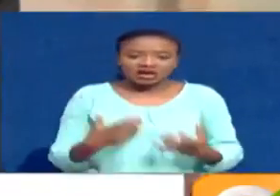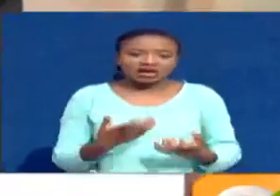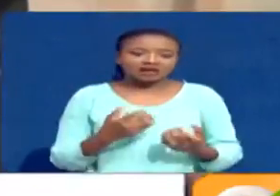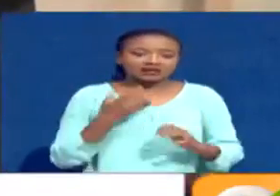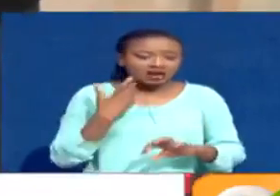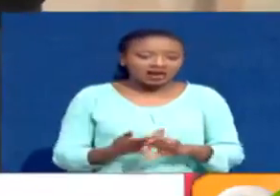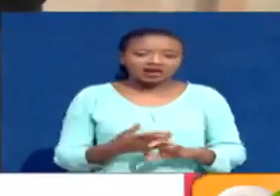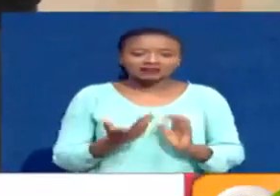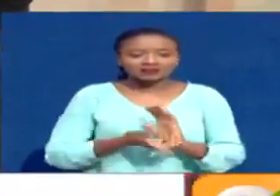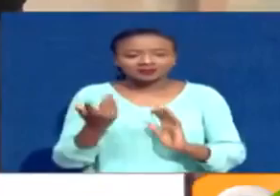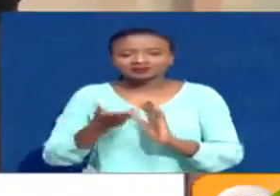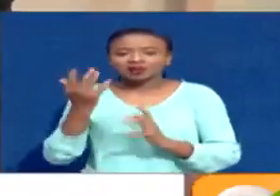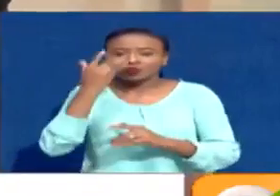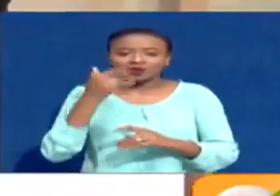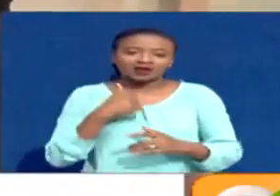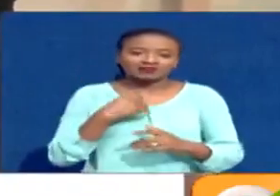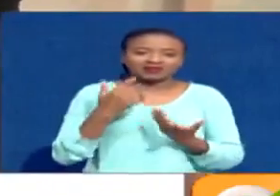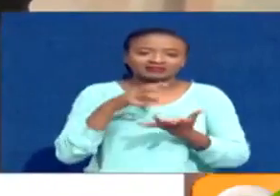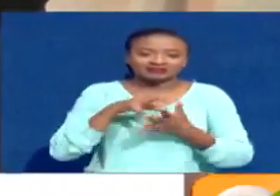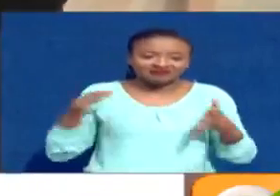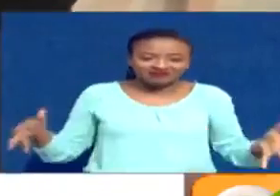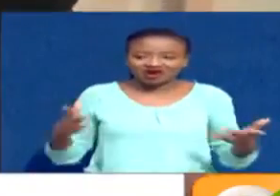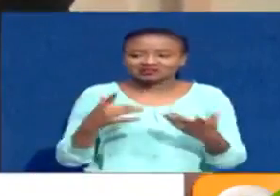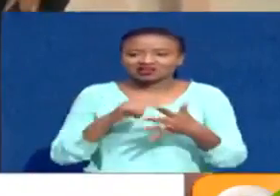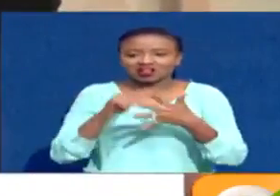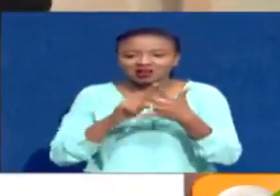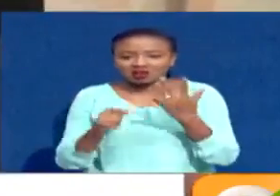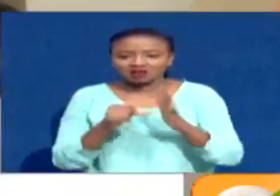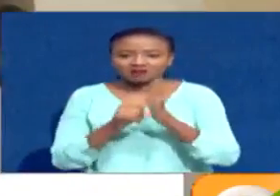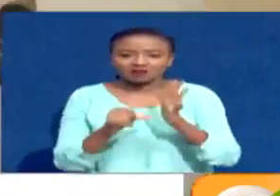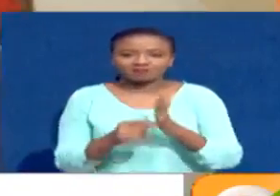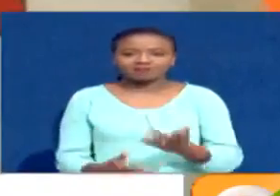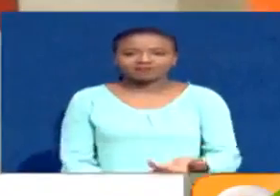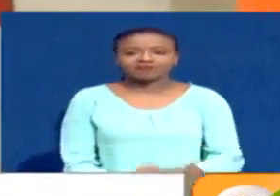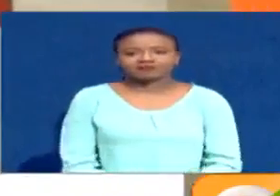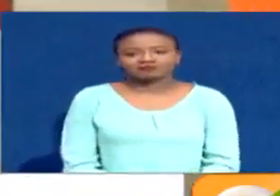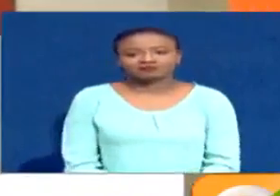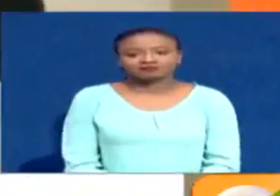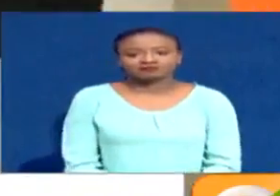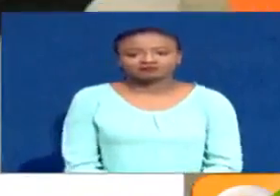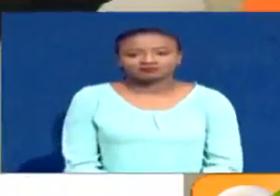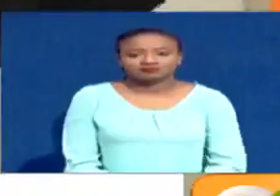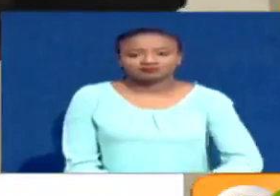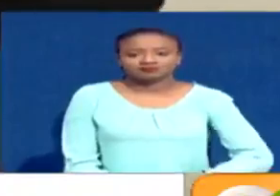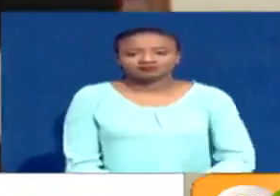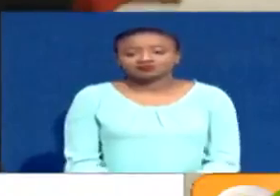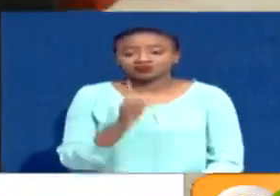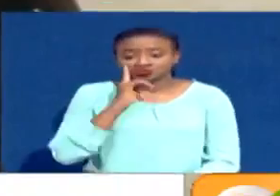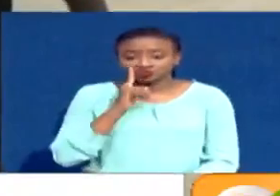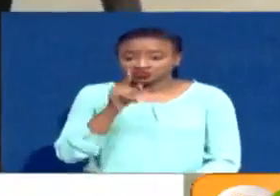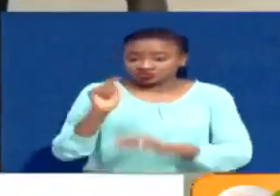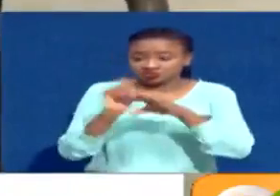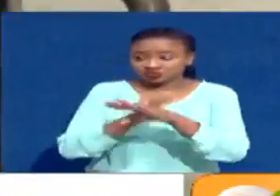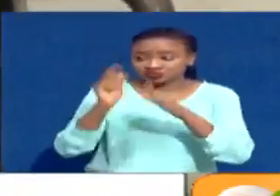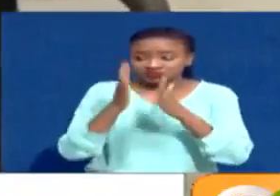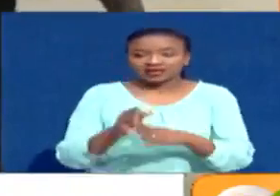ya kukua na condition this and this kwa sababu ya hii weight. So kidogo unakuwa apart from wewe kukua trainer,